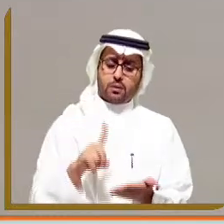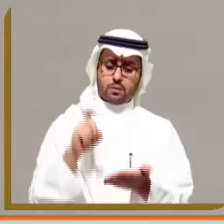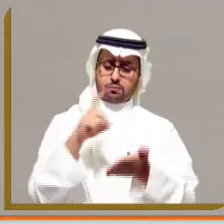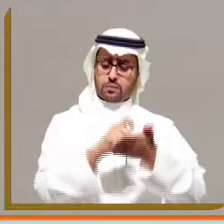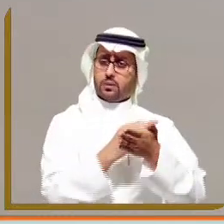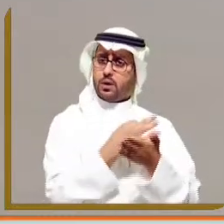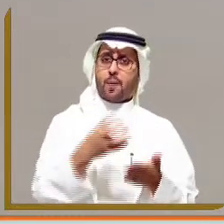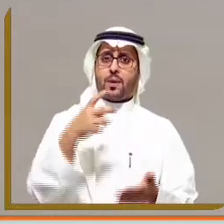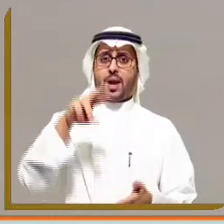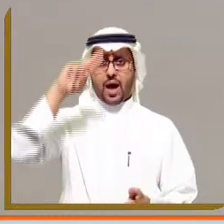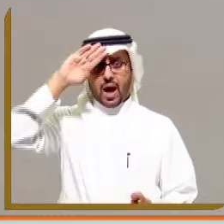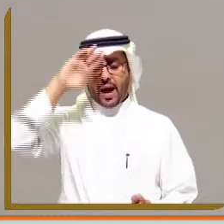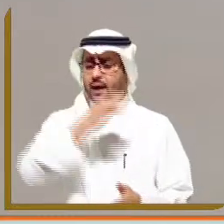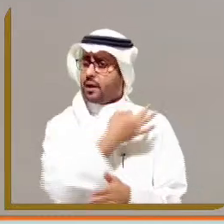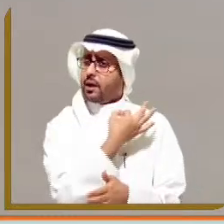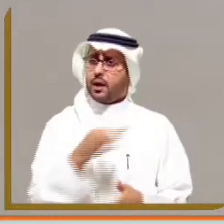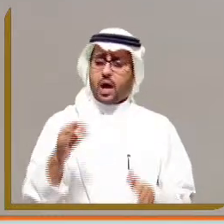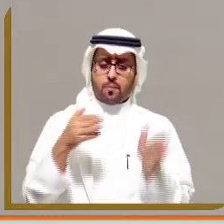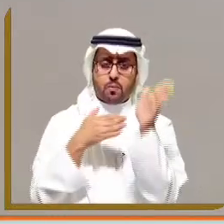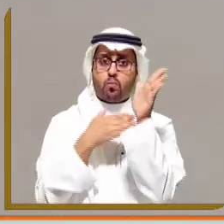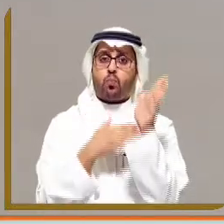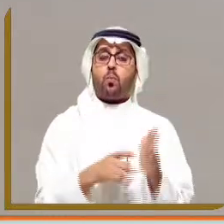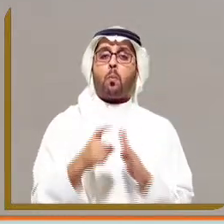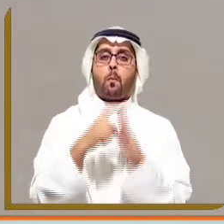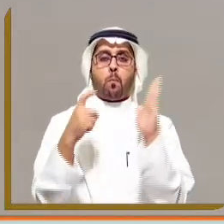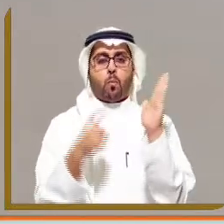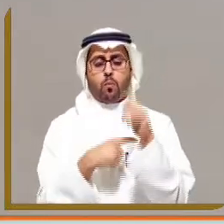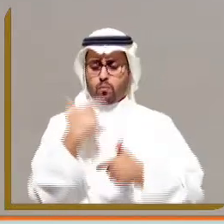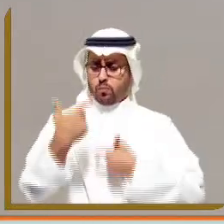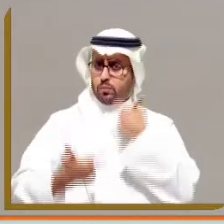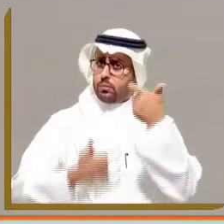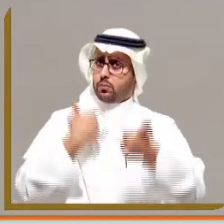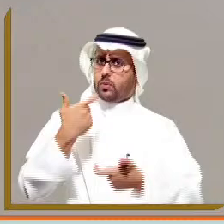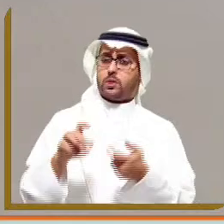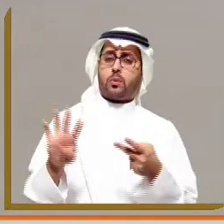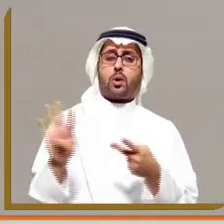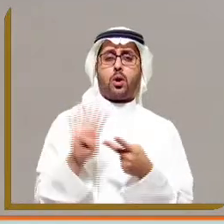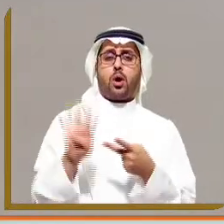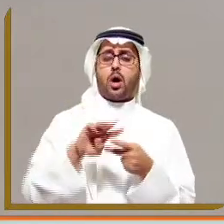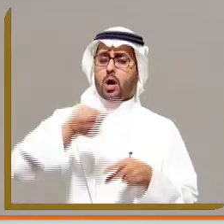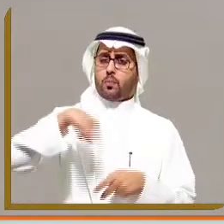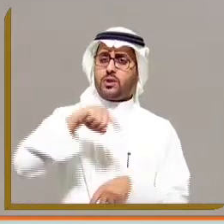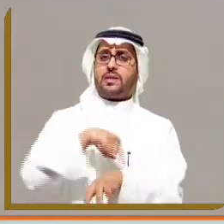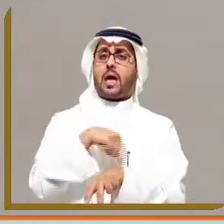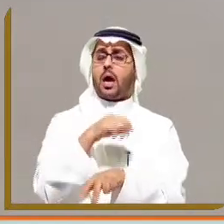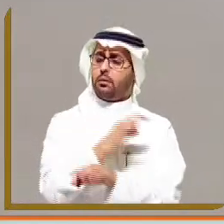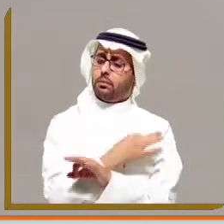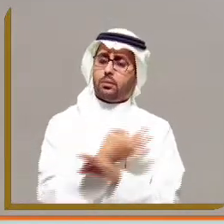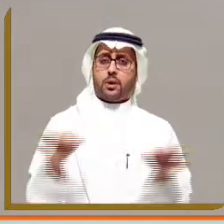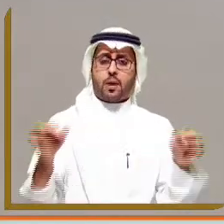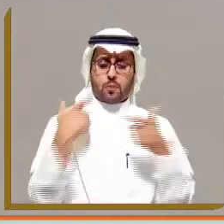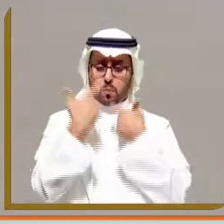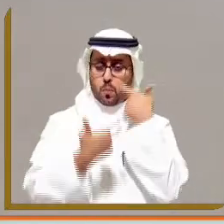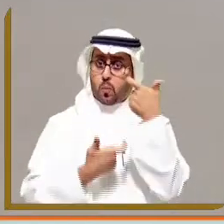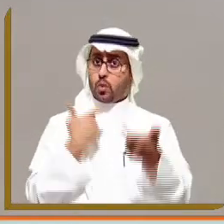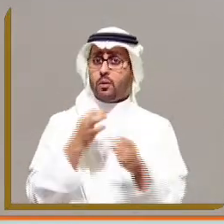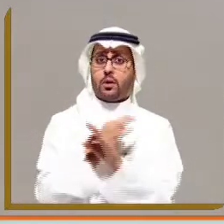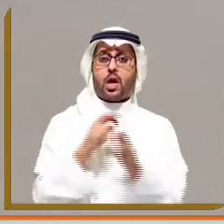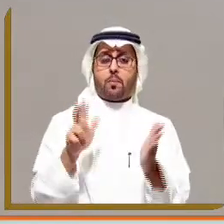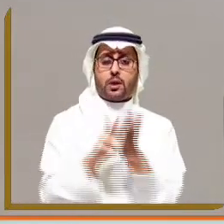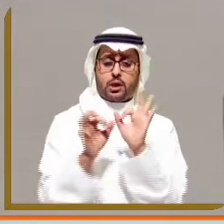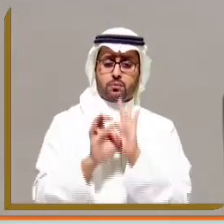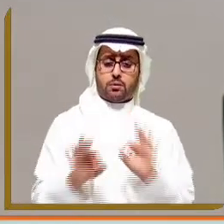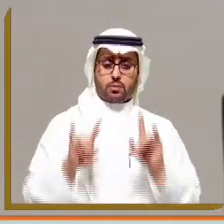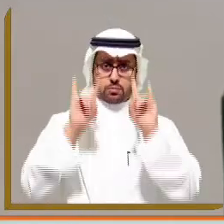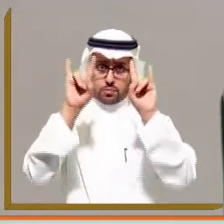من الحراسات الأمنية ومراقب الصيانة والمشرفين الذين يعملون على مدار الساعة لمتابعة تطبيق جميع